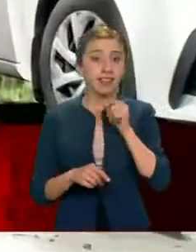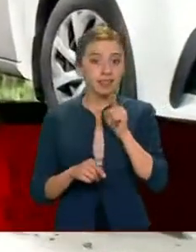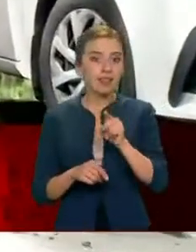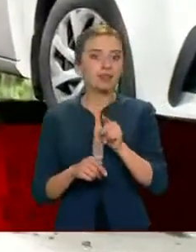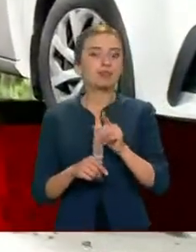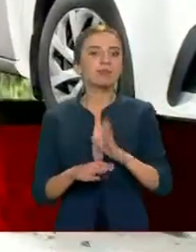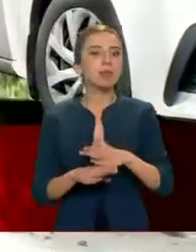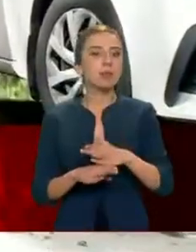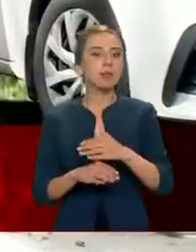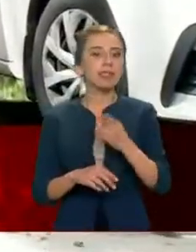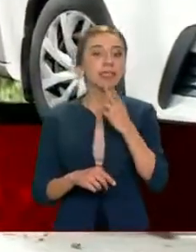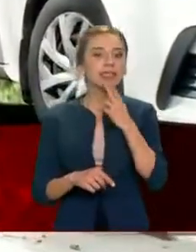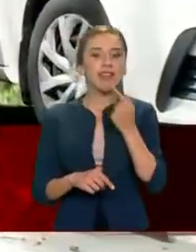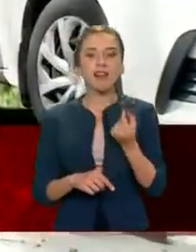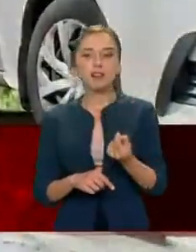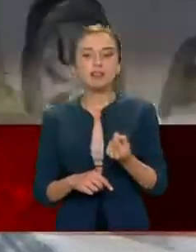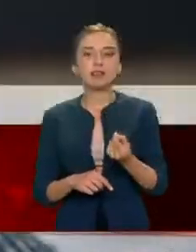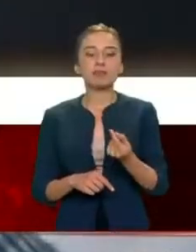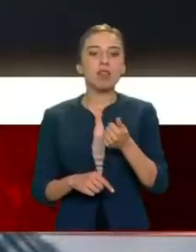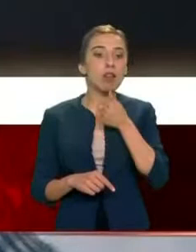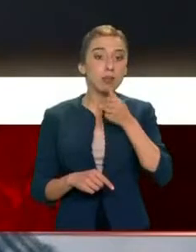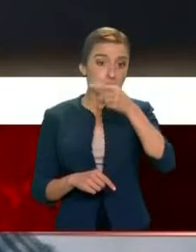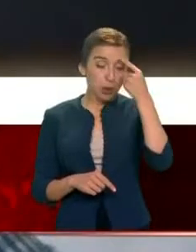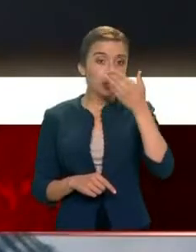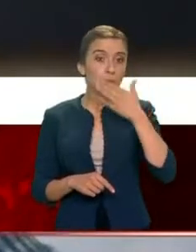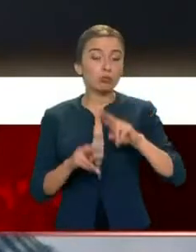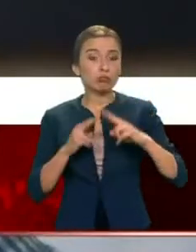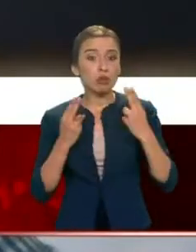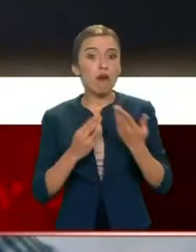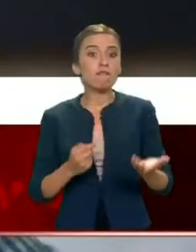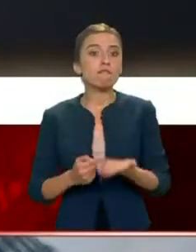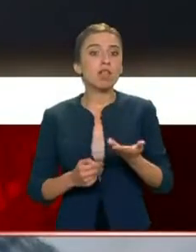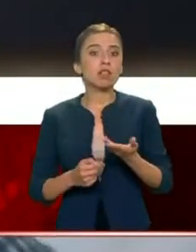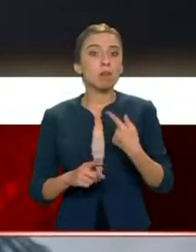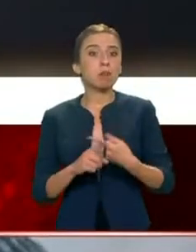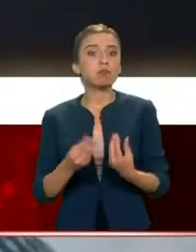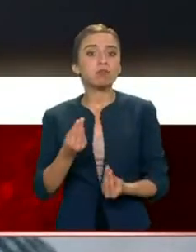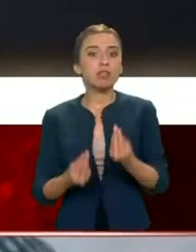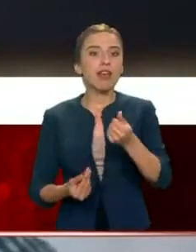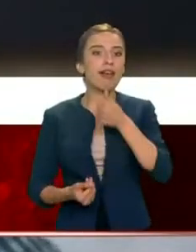hastalığında erkekler kadınlara göre daha şanssız. Dünya genelindeki vakaların çok büyük kısmı erkekler. Bizdeki vakamızı yani tespit